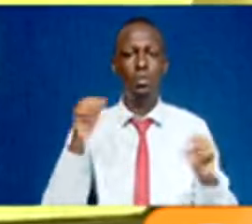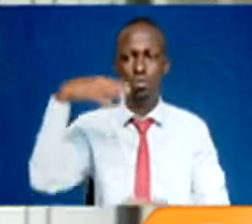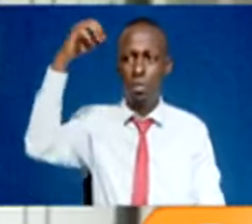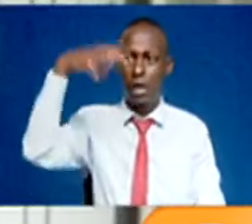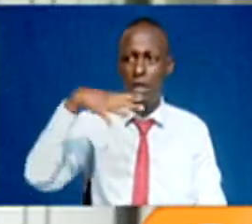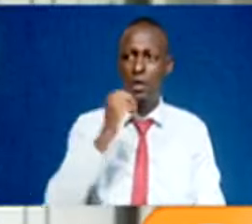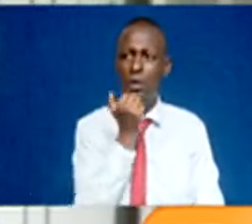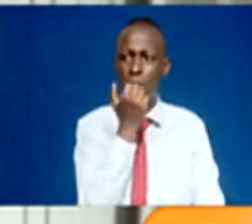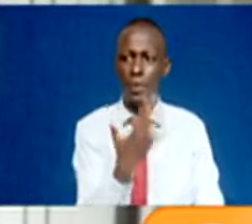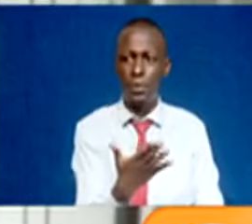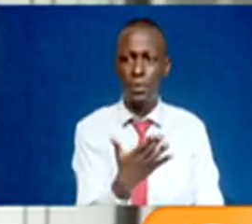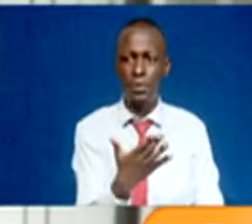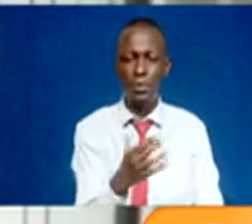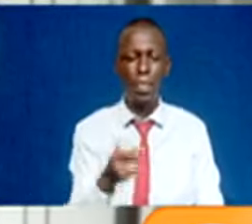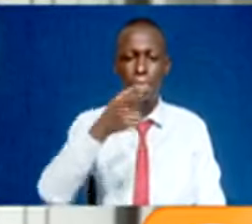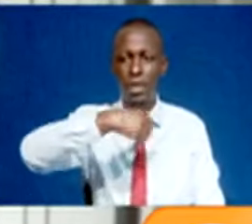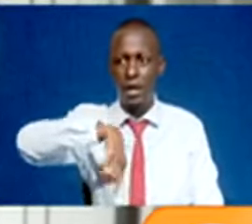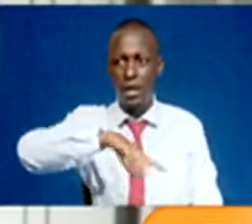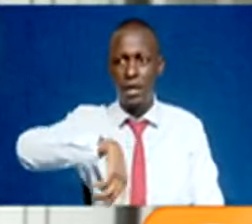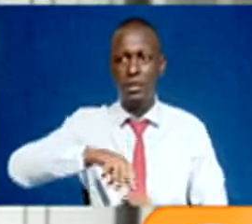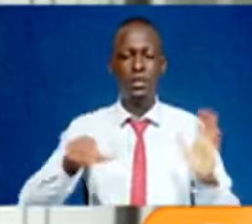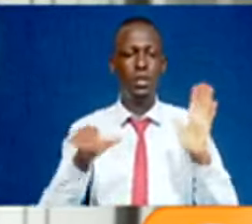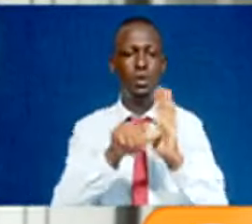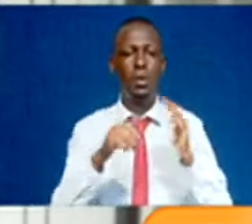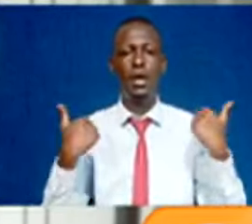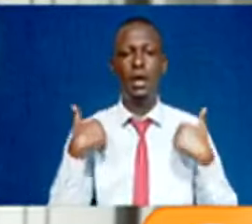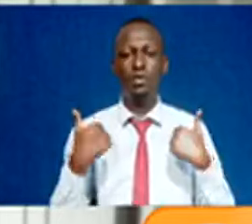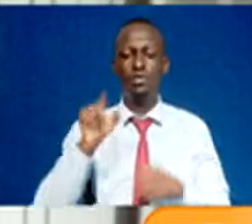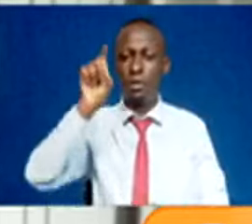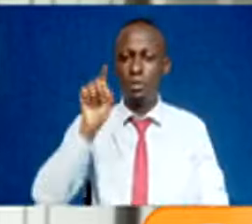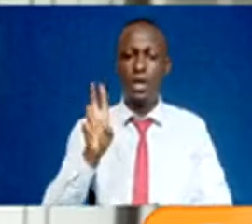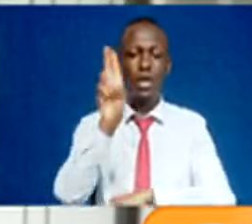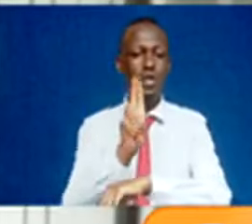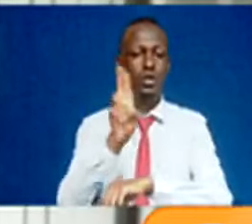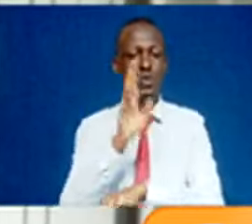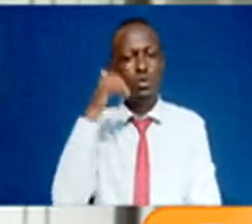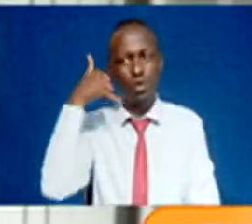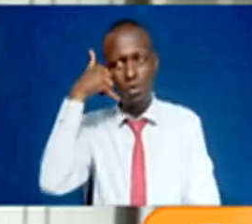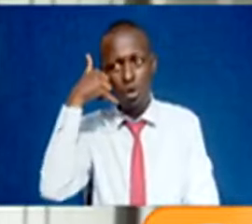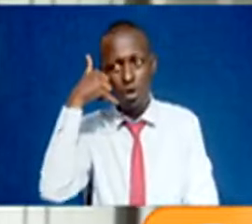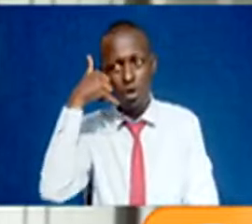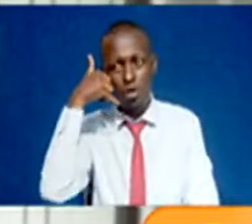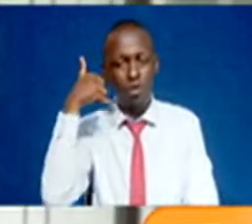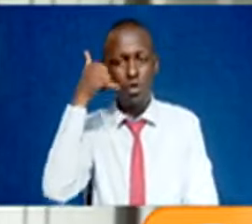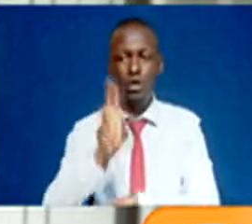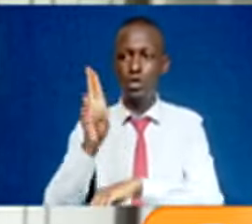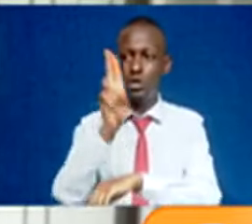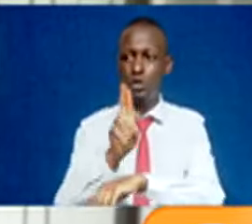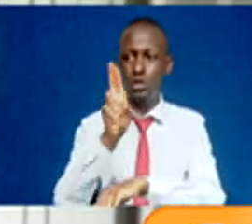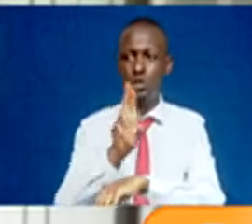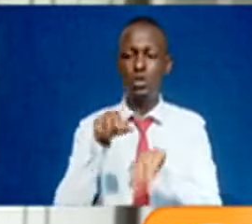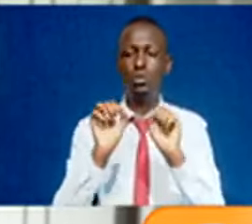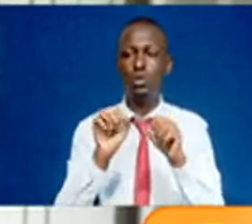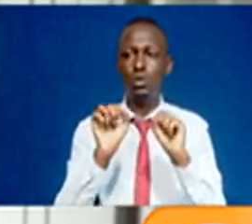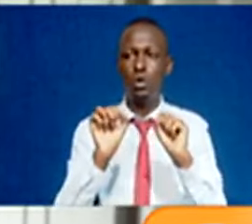stima. So huwa tunakuanga na shida sana. Lazima labda utumie simu yako, na simu kutumia ndio unaguza damu,